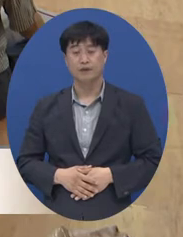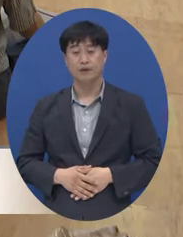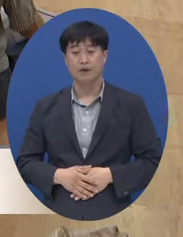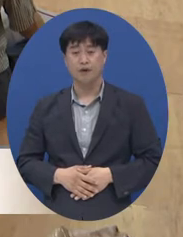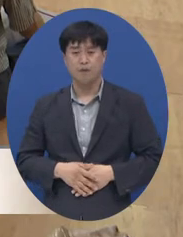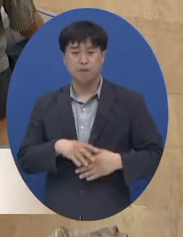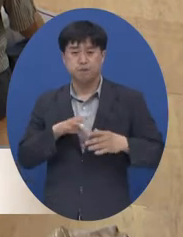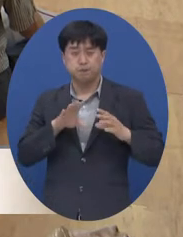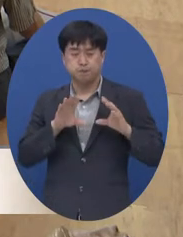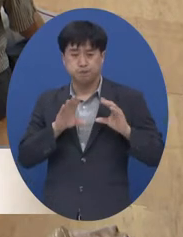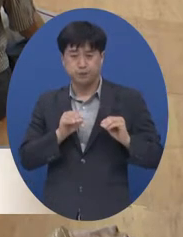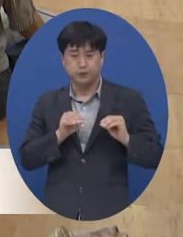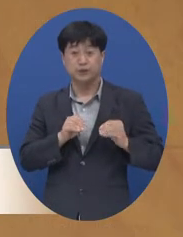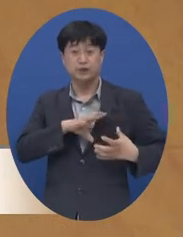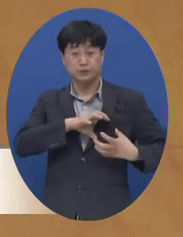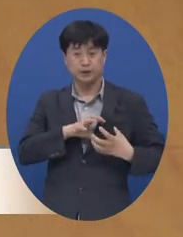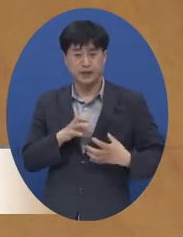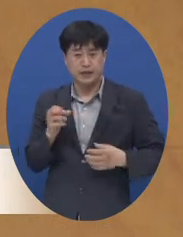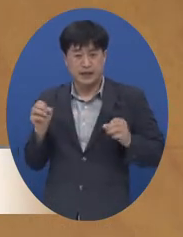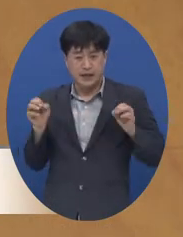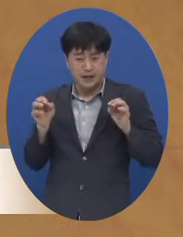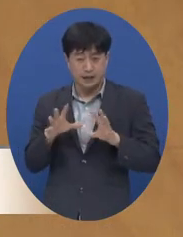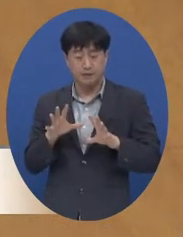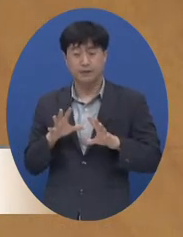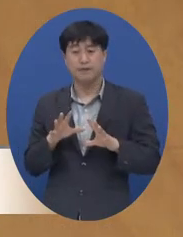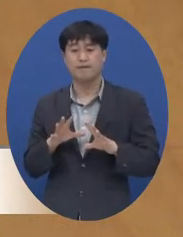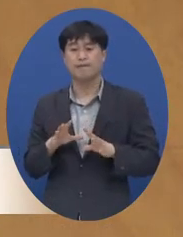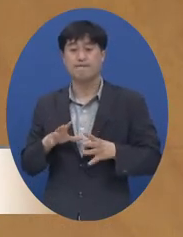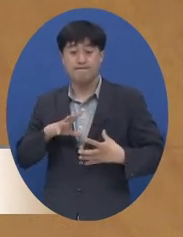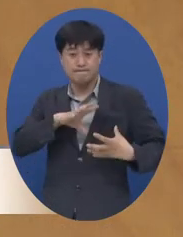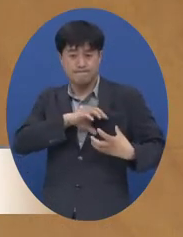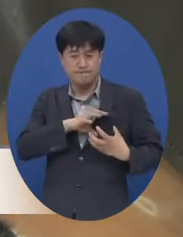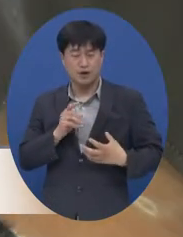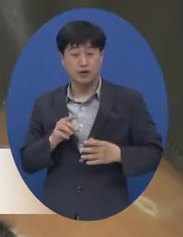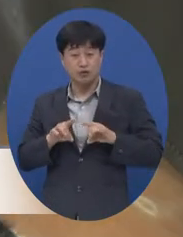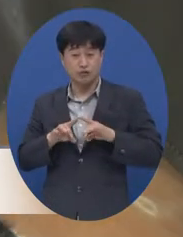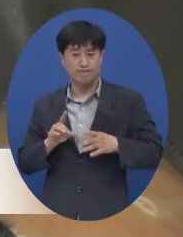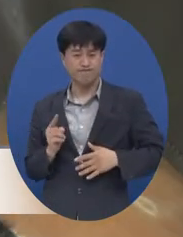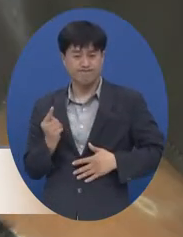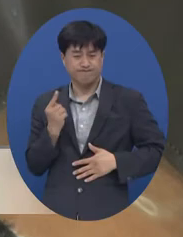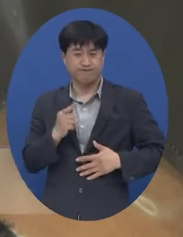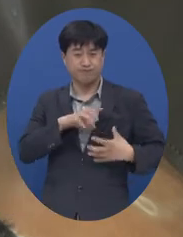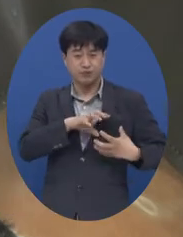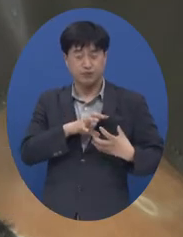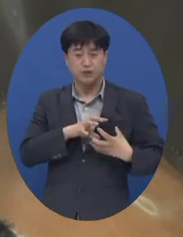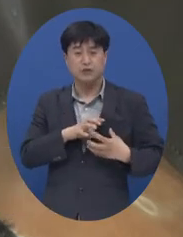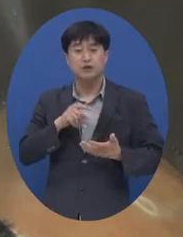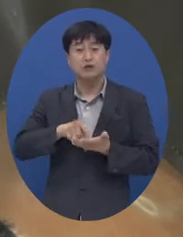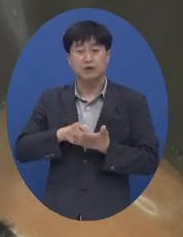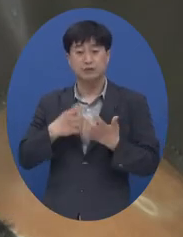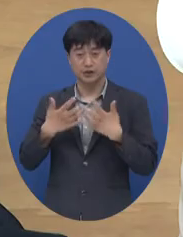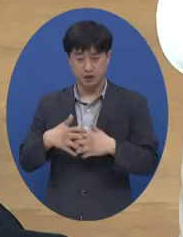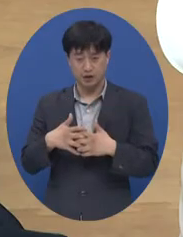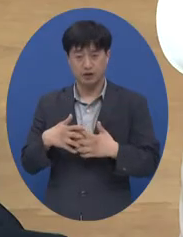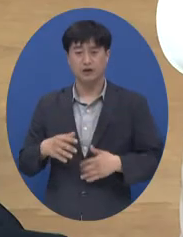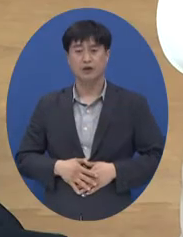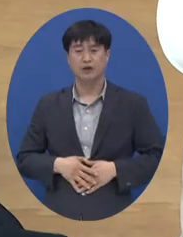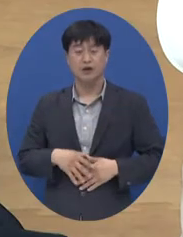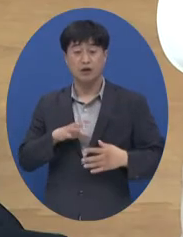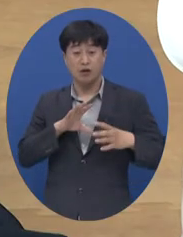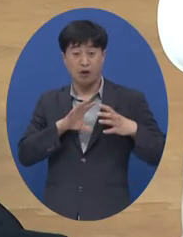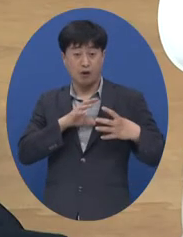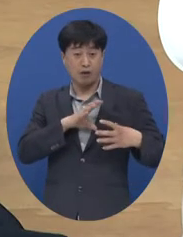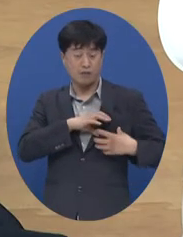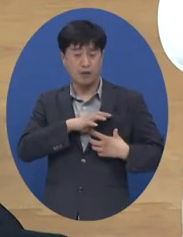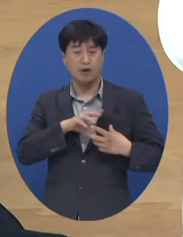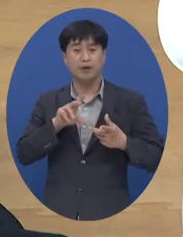멎은 심장에 단시간 고압전기를 통하게 해 다시 뛰게 하는 응급처치기구, 자동심장충격기. 심정지 후